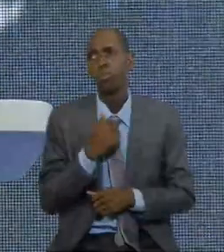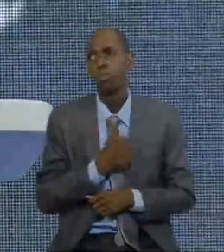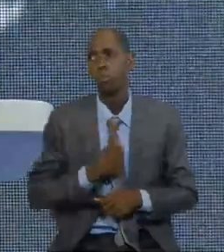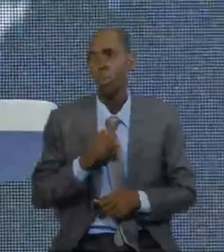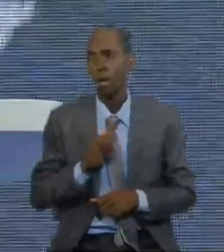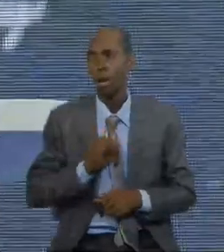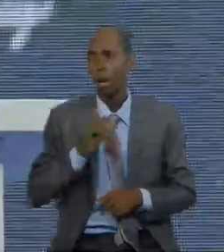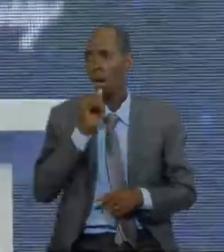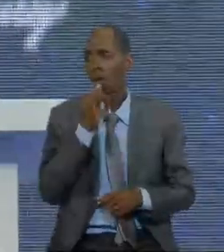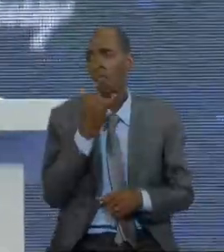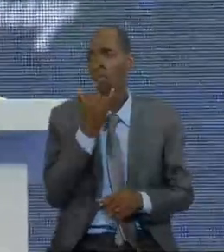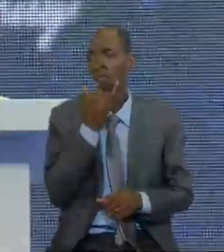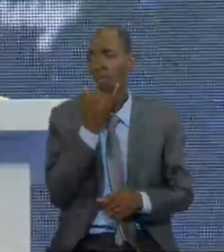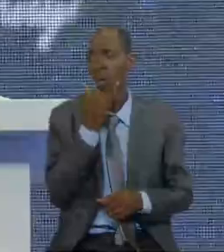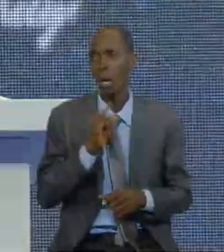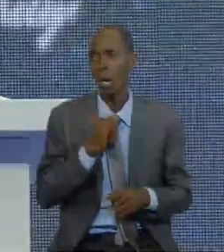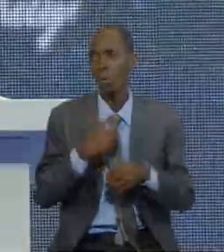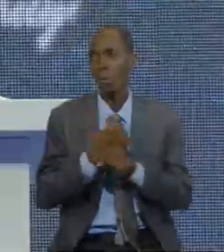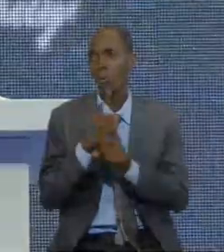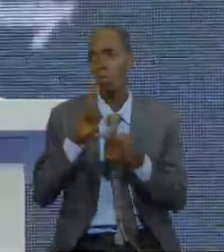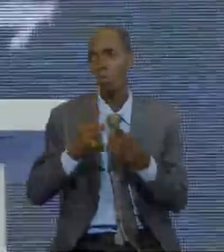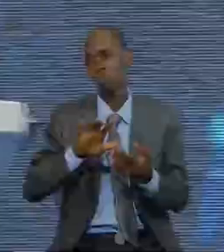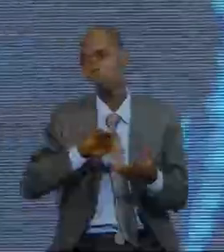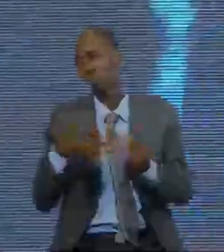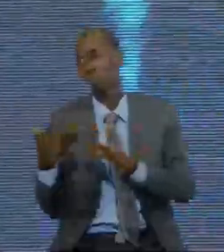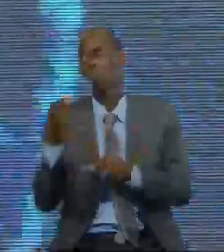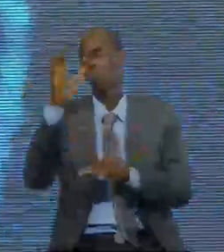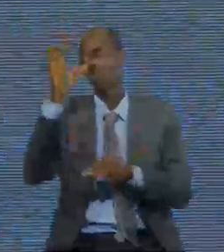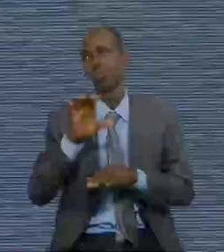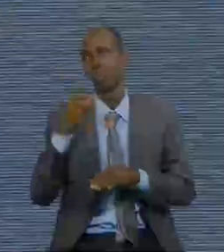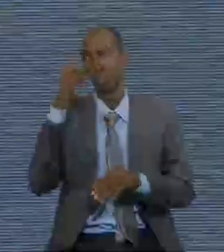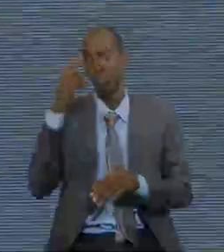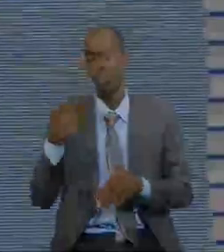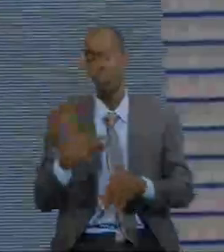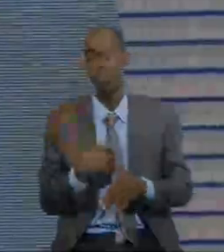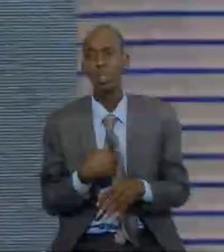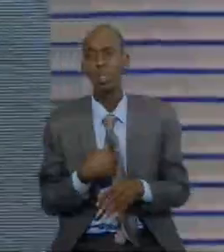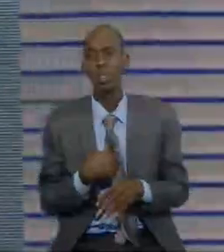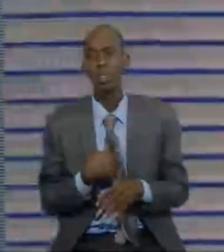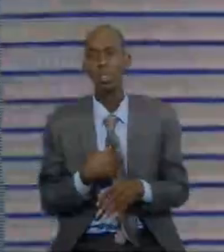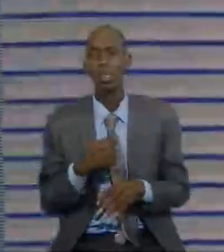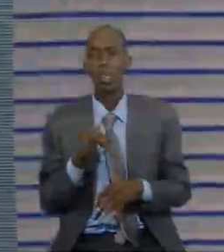le pauvre dit vraiment juste désolé je suis la cause de ta crucifiction